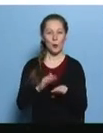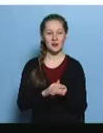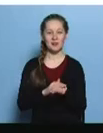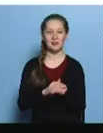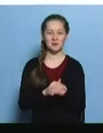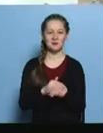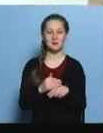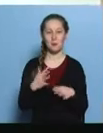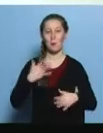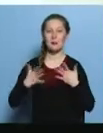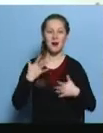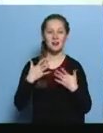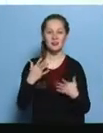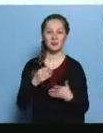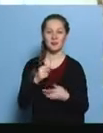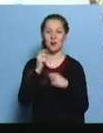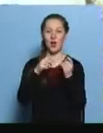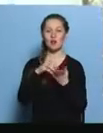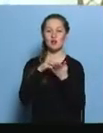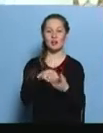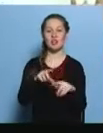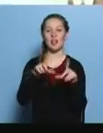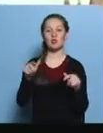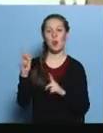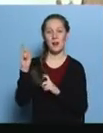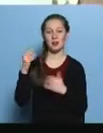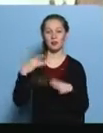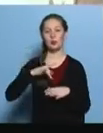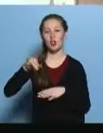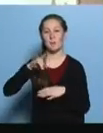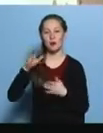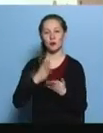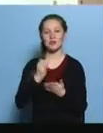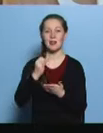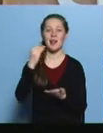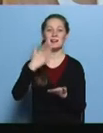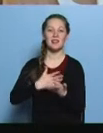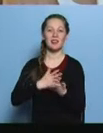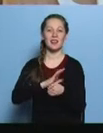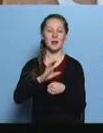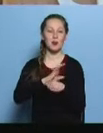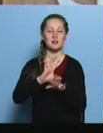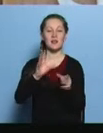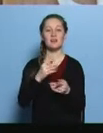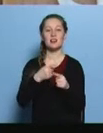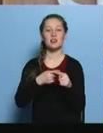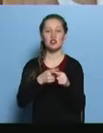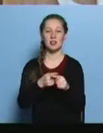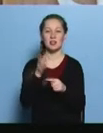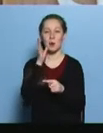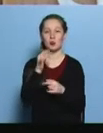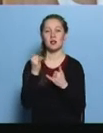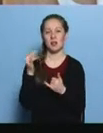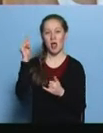Да, подбодривают. Сувениры с символикой школы биатлона уже есть в аэропорту и в центре ремесел. Часть прибыли с их продажи пойдут на обучение